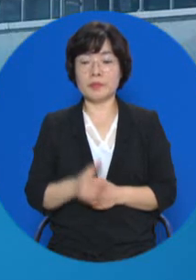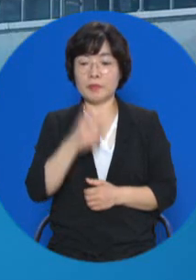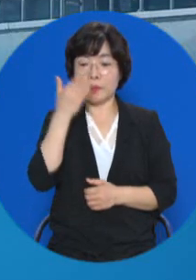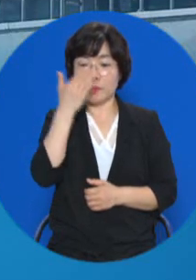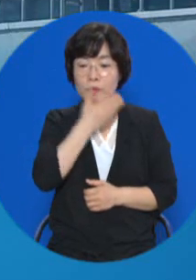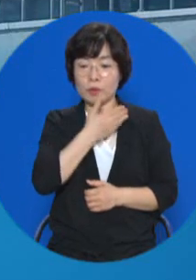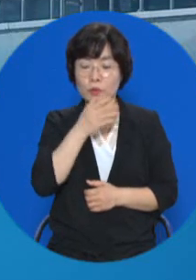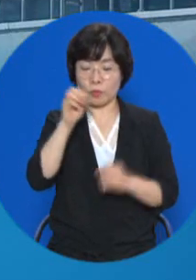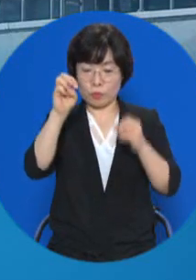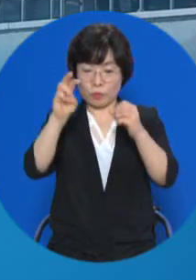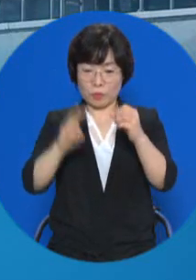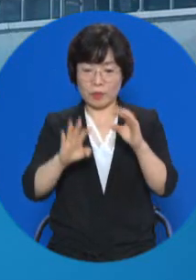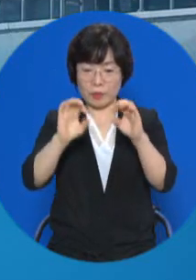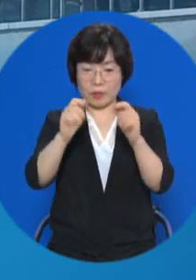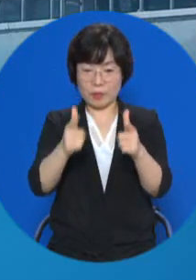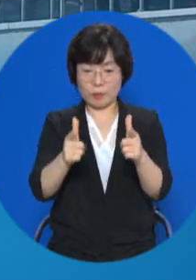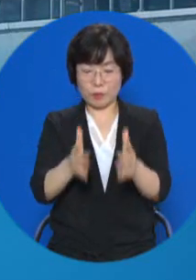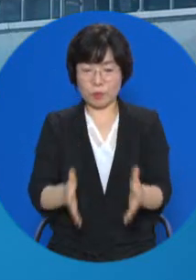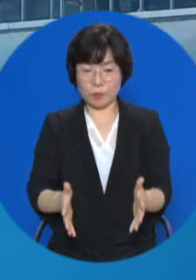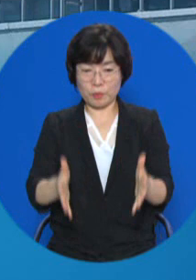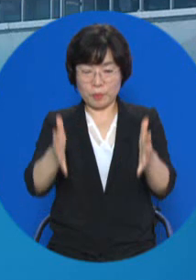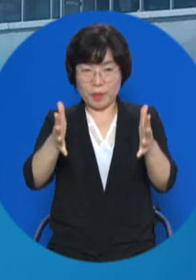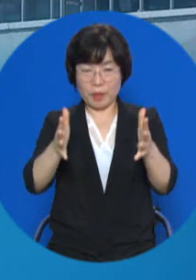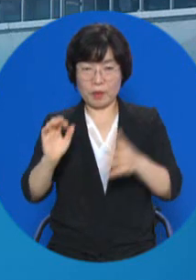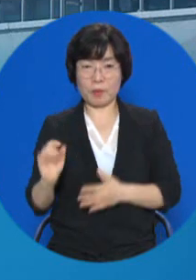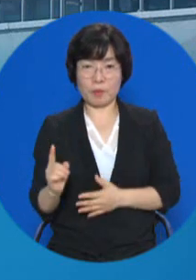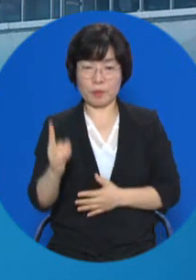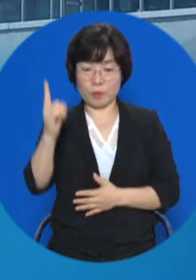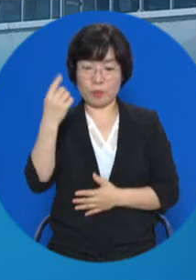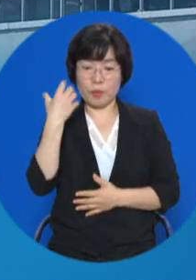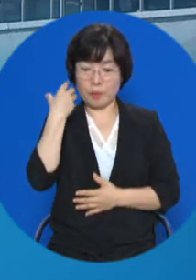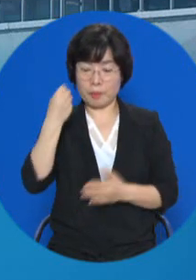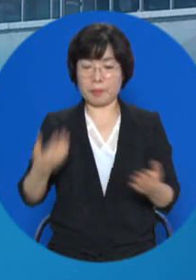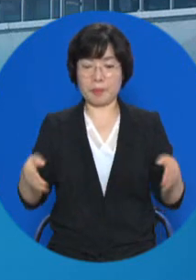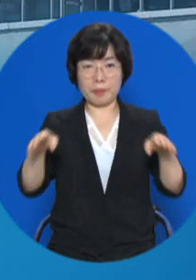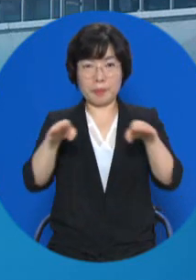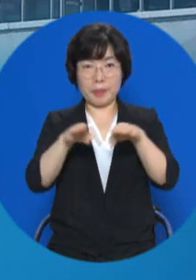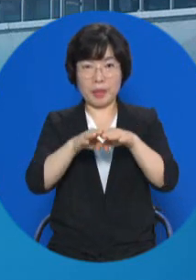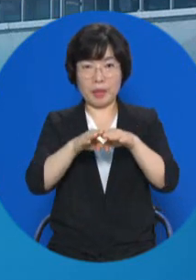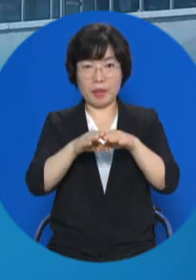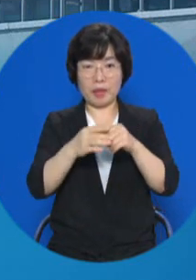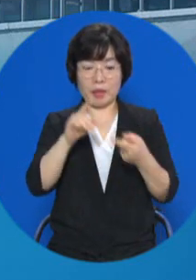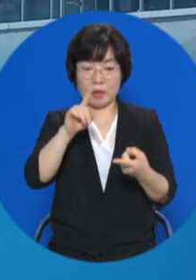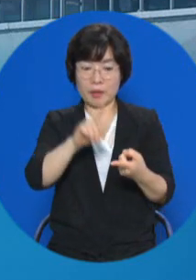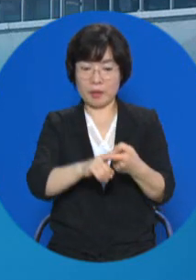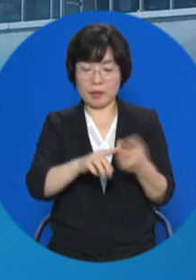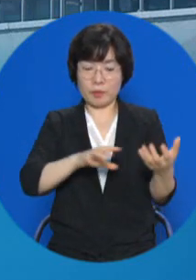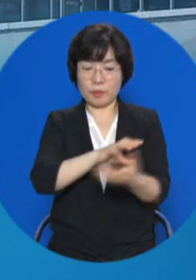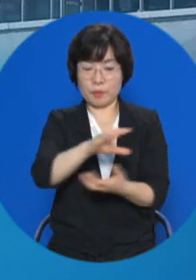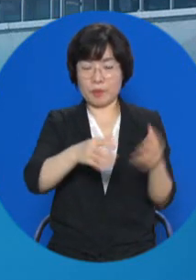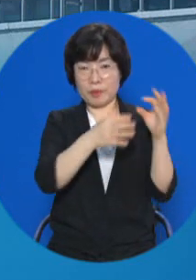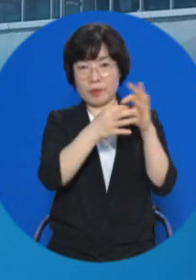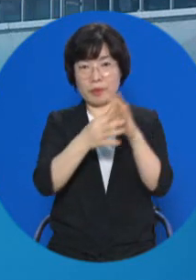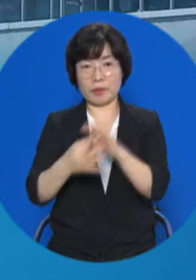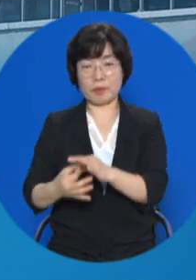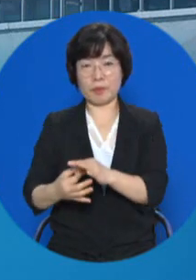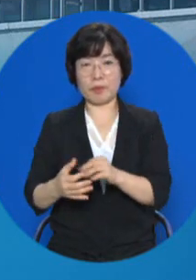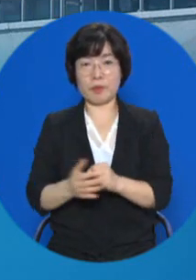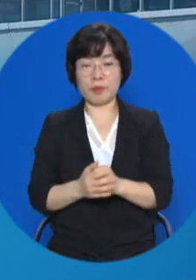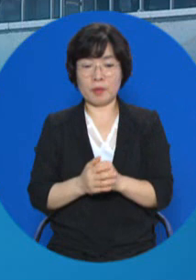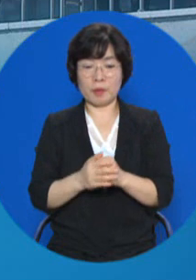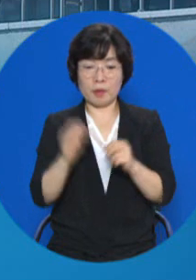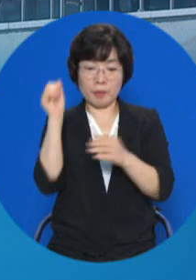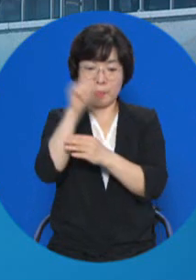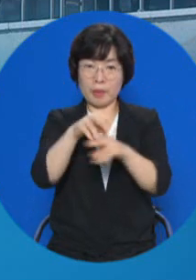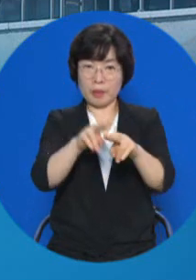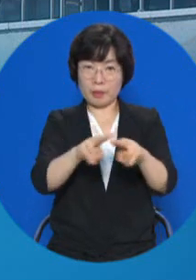여수 웅천지구에 4년 전부터 추진됐던 46층짜리 숙박시설을 둘러싸고 논란이 커지고 있습니다. 허가